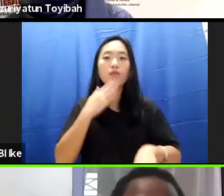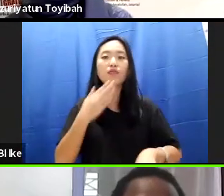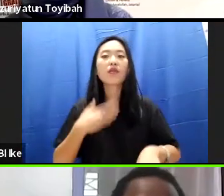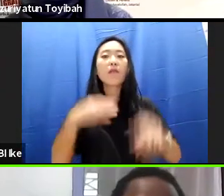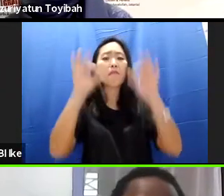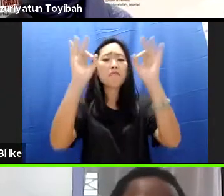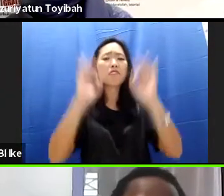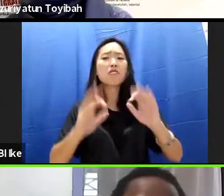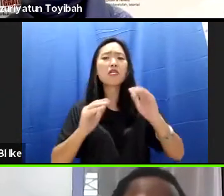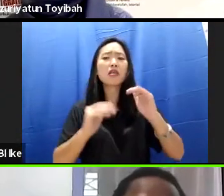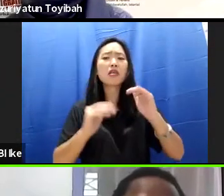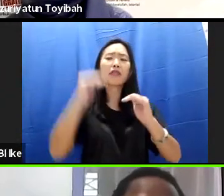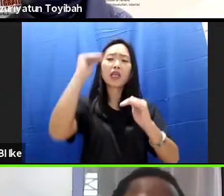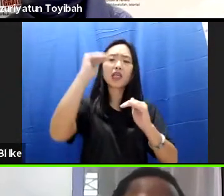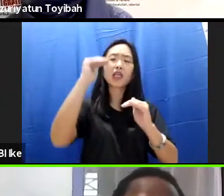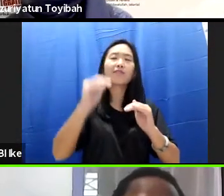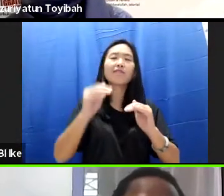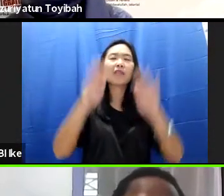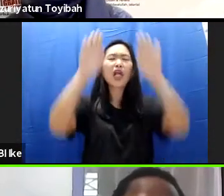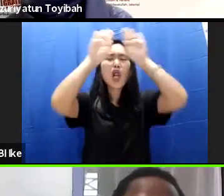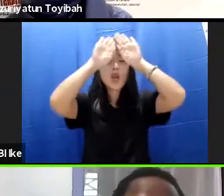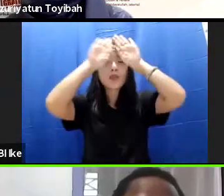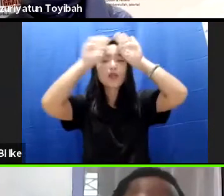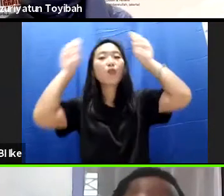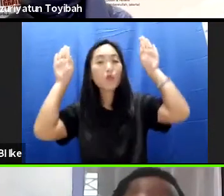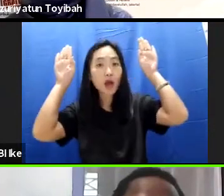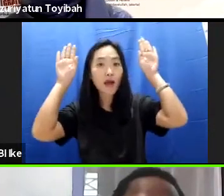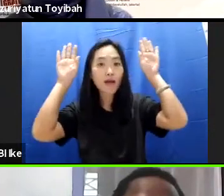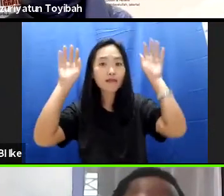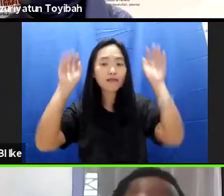wawasannya sudah terbuka, tetapi